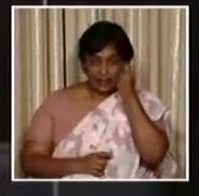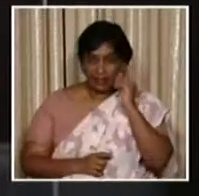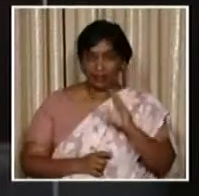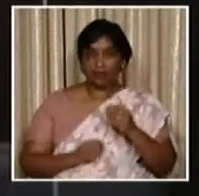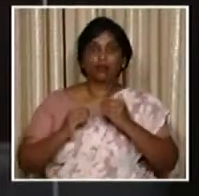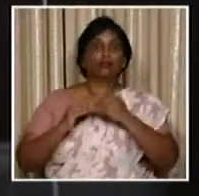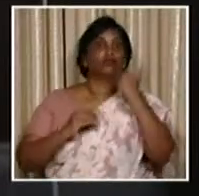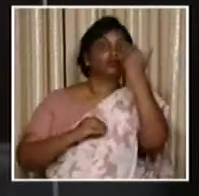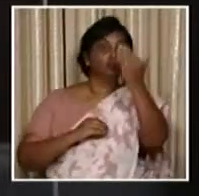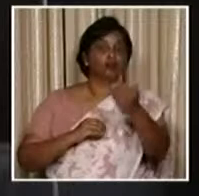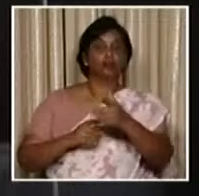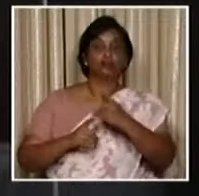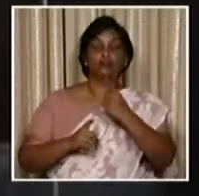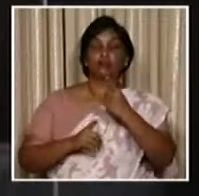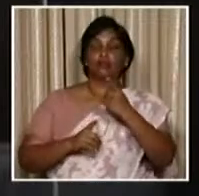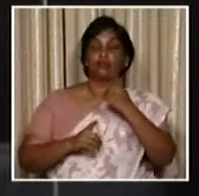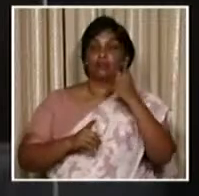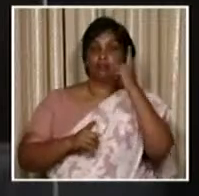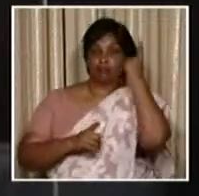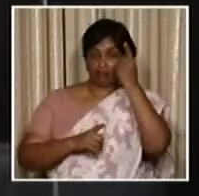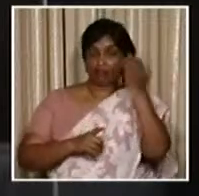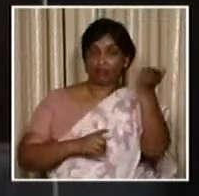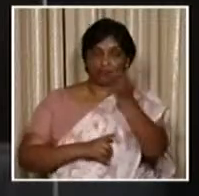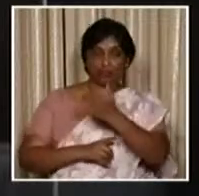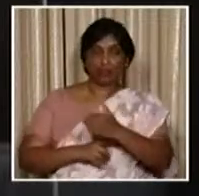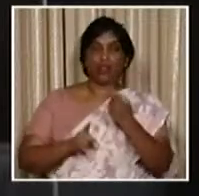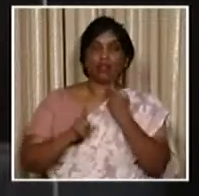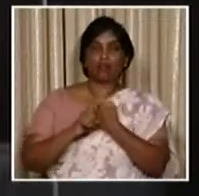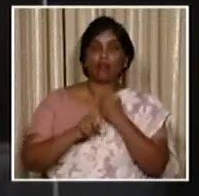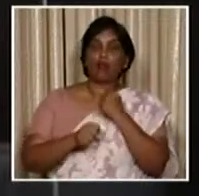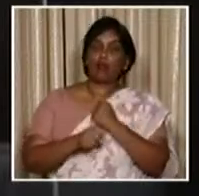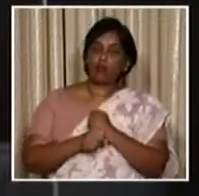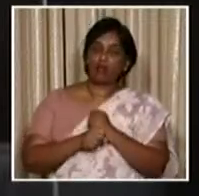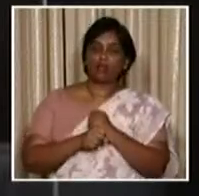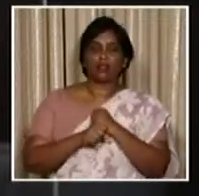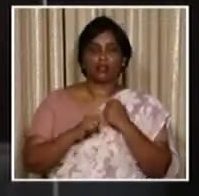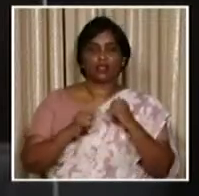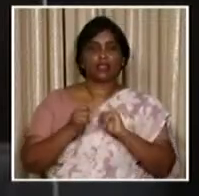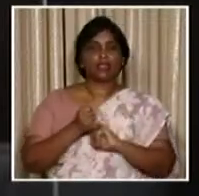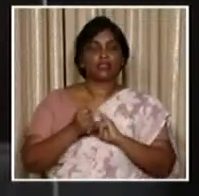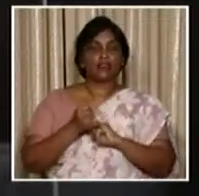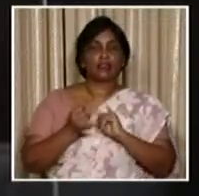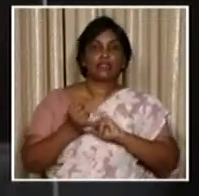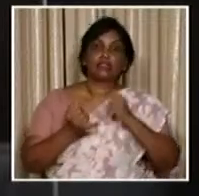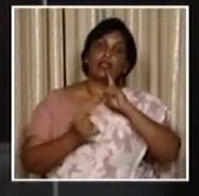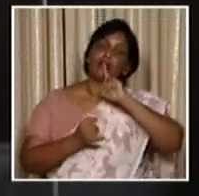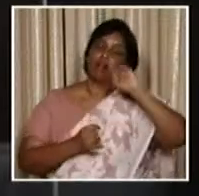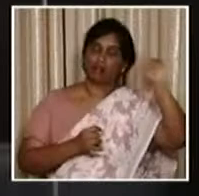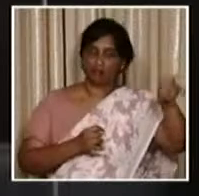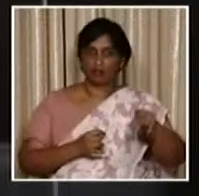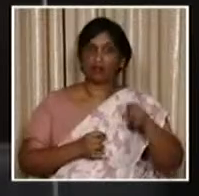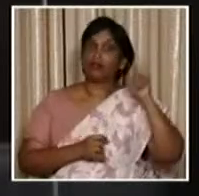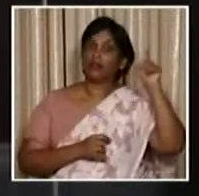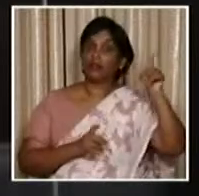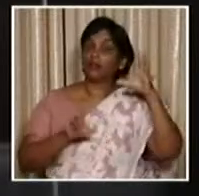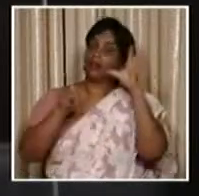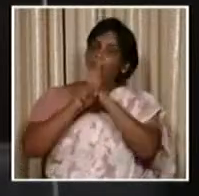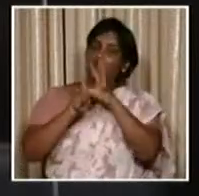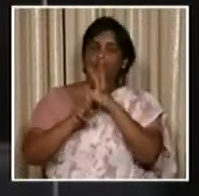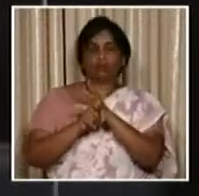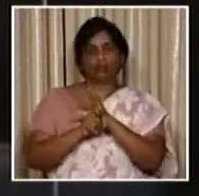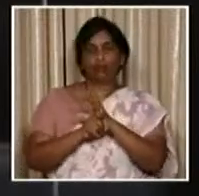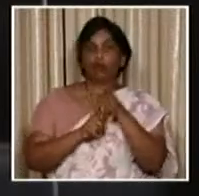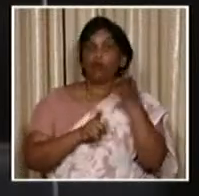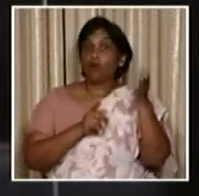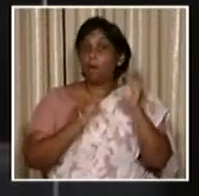eha peti inna Prabu orang tu, tamun nasila kamal guna ratna saha, syaindo sila ada katakan na, eha ki egol katakan abi